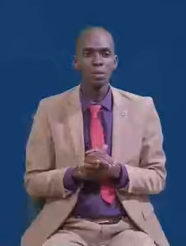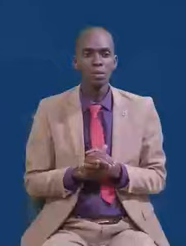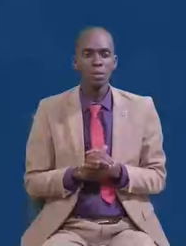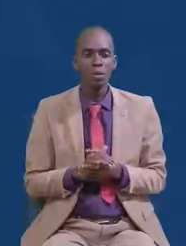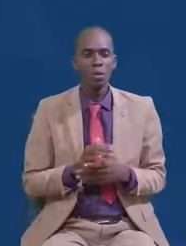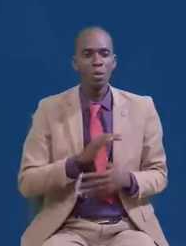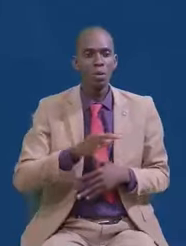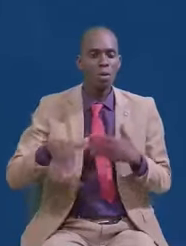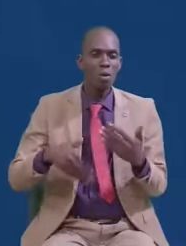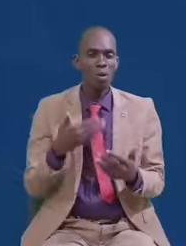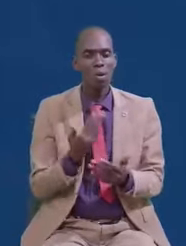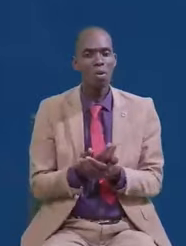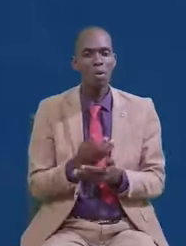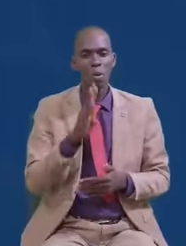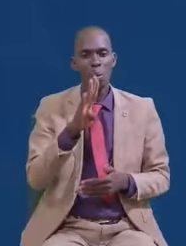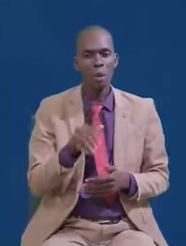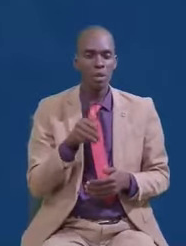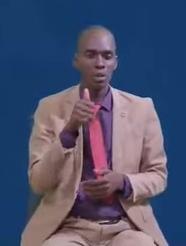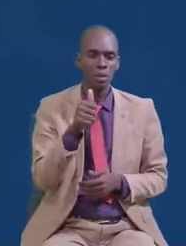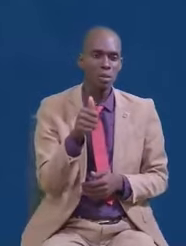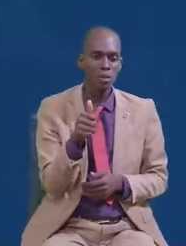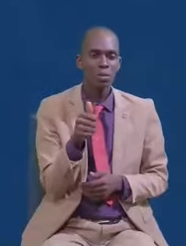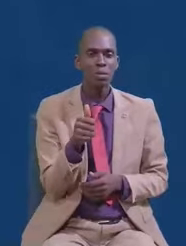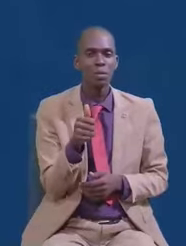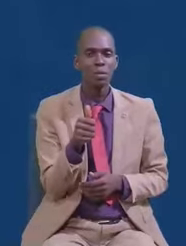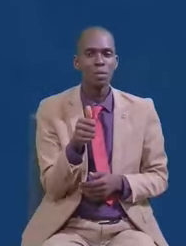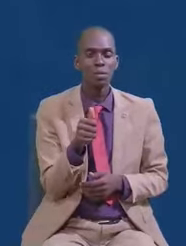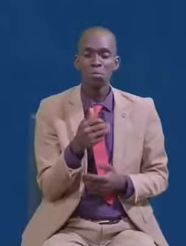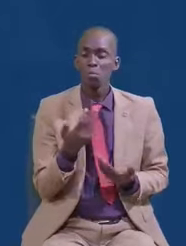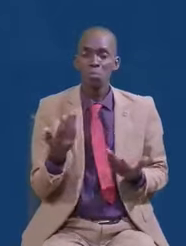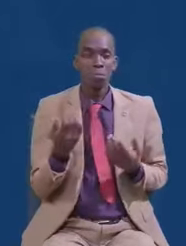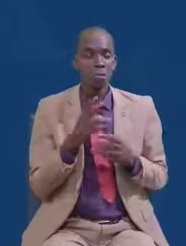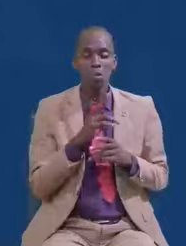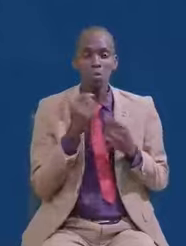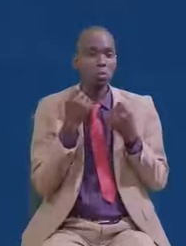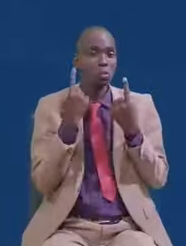Quant à toi-même, il n'y a pas de merveille.